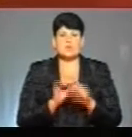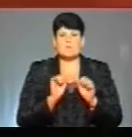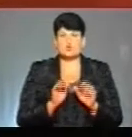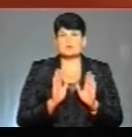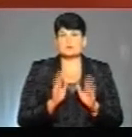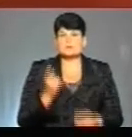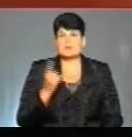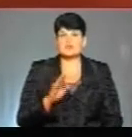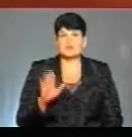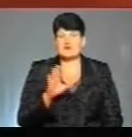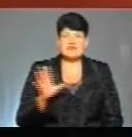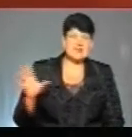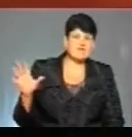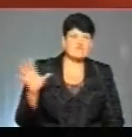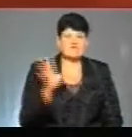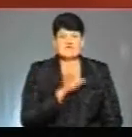буде з 1 вересня